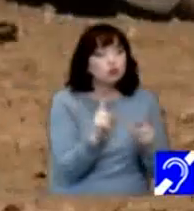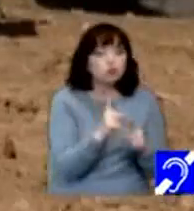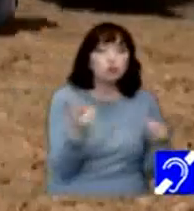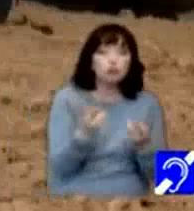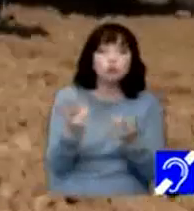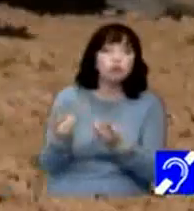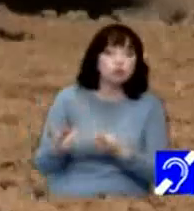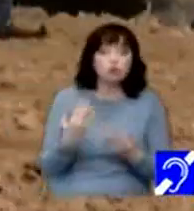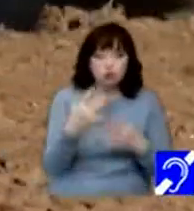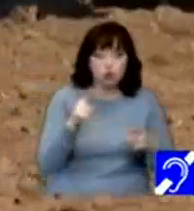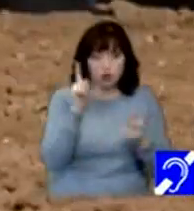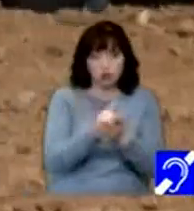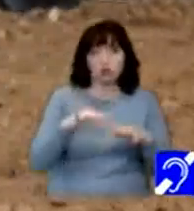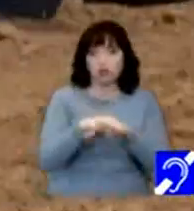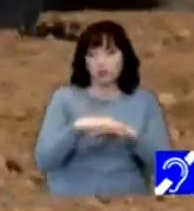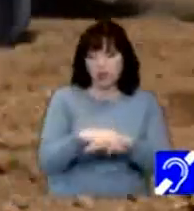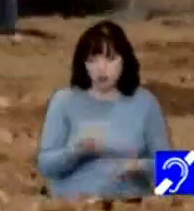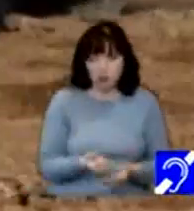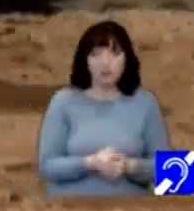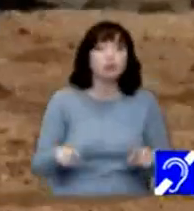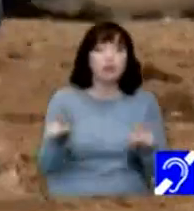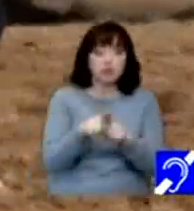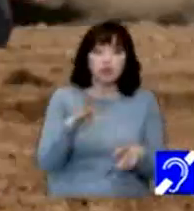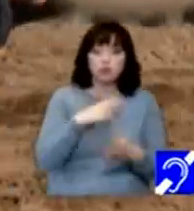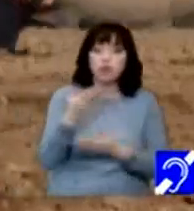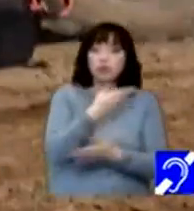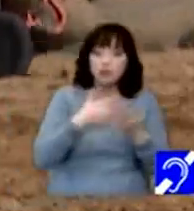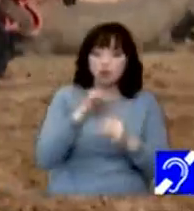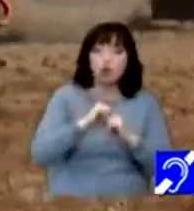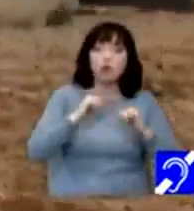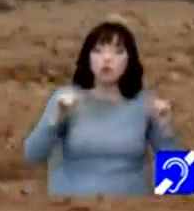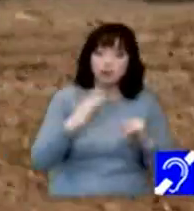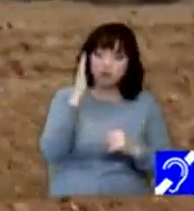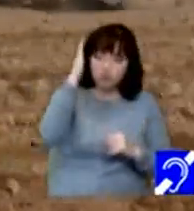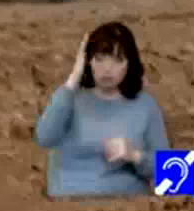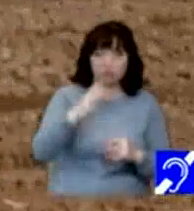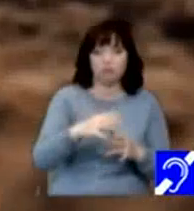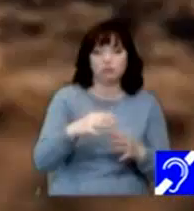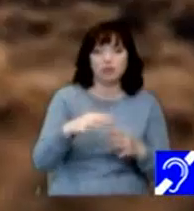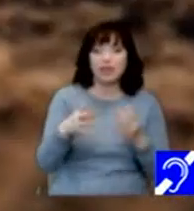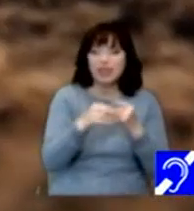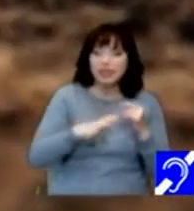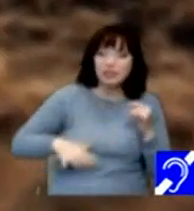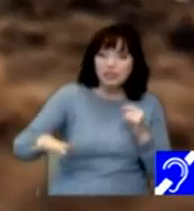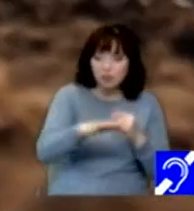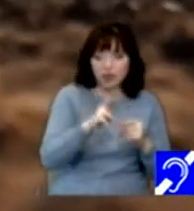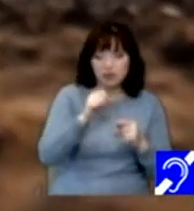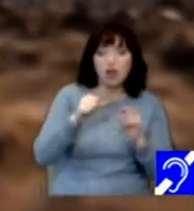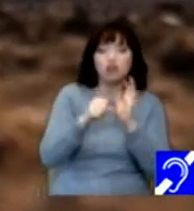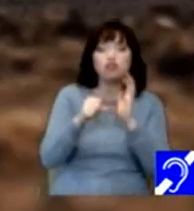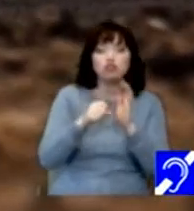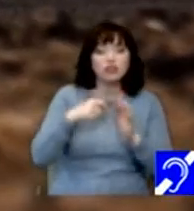lucru. Au fost discuții și pe tema strategiei de dezvoltare a agriculturii și mediului rural pentru următorii